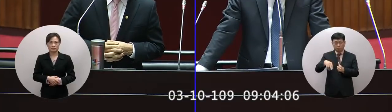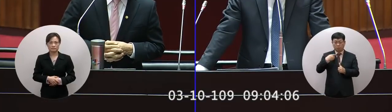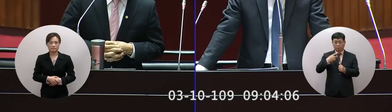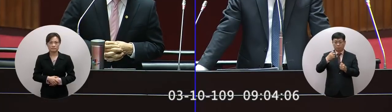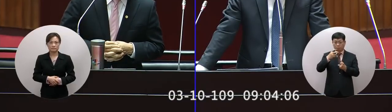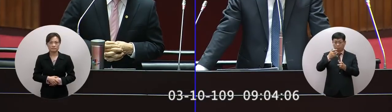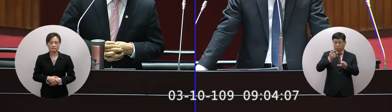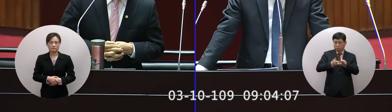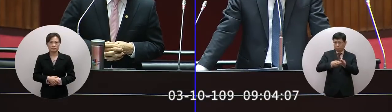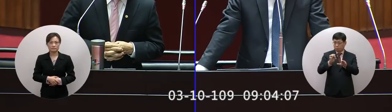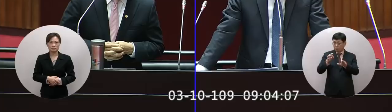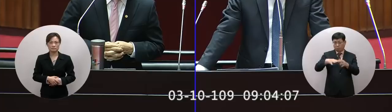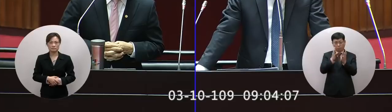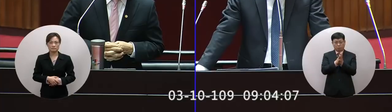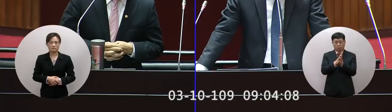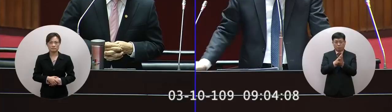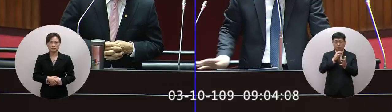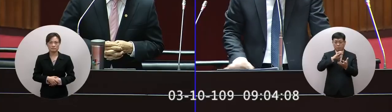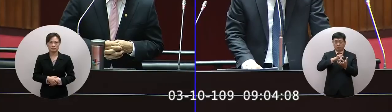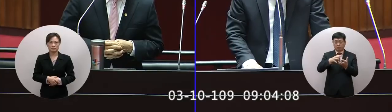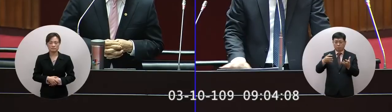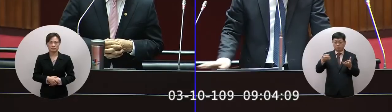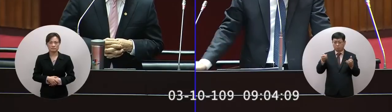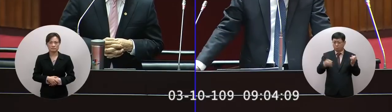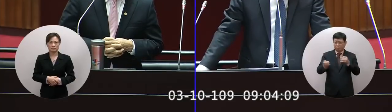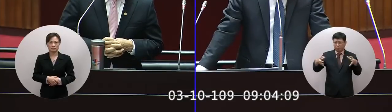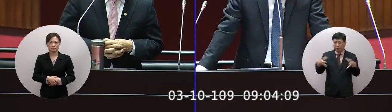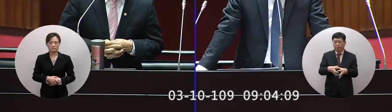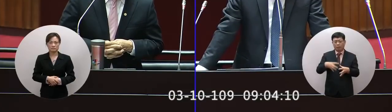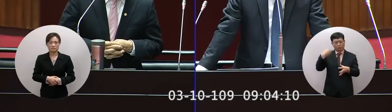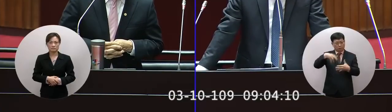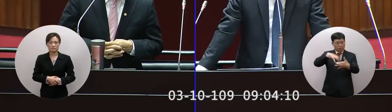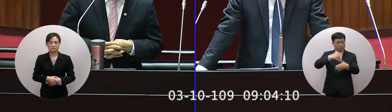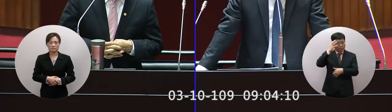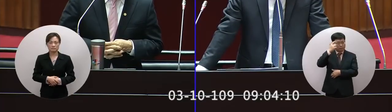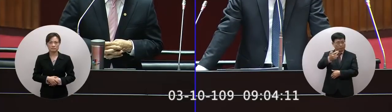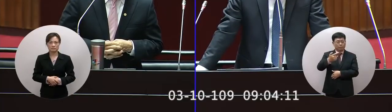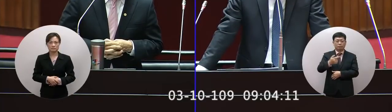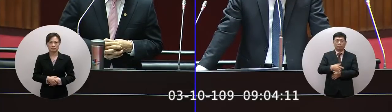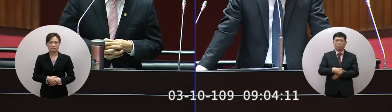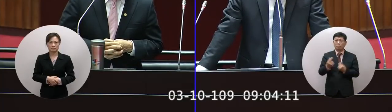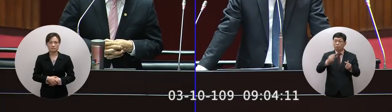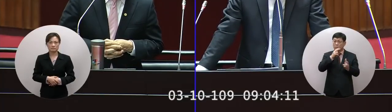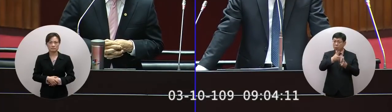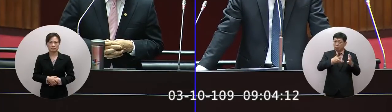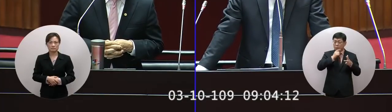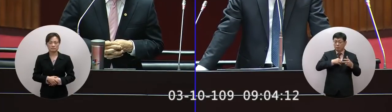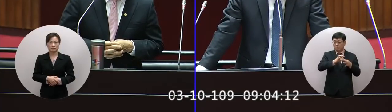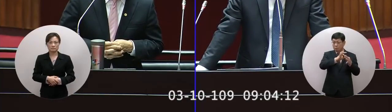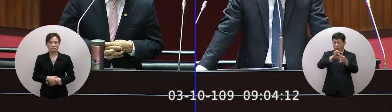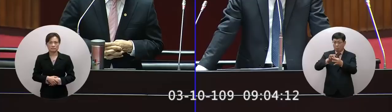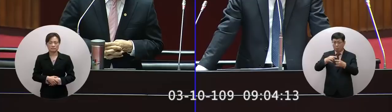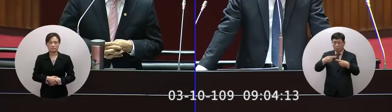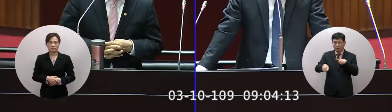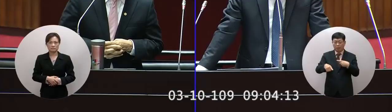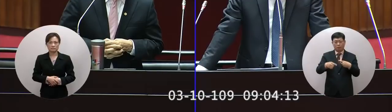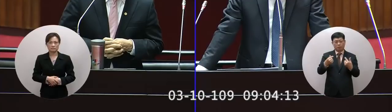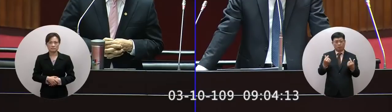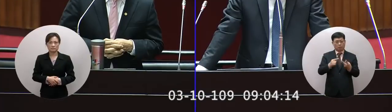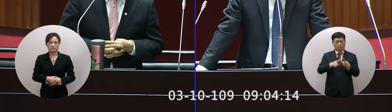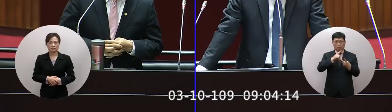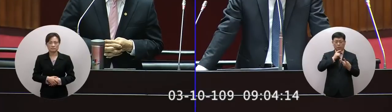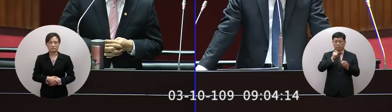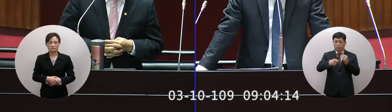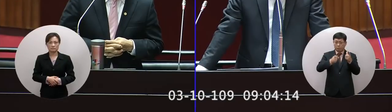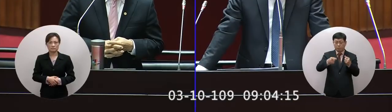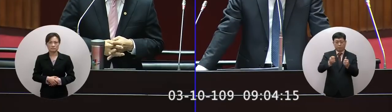价，其实都搅在一起。这中间还有更复杂的，供应链断裂的问题，消